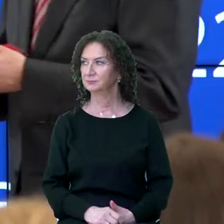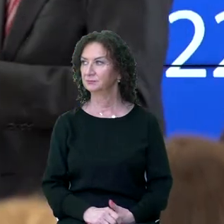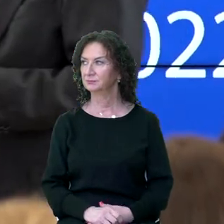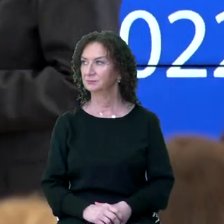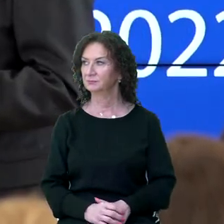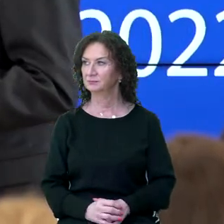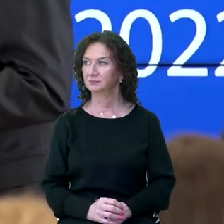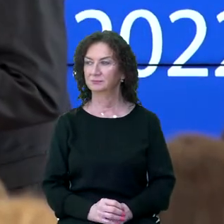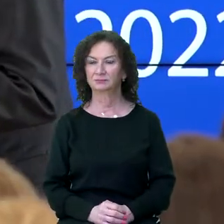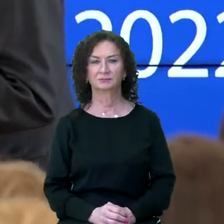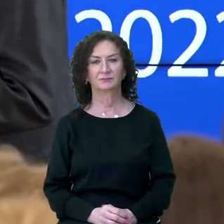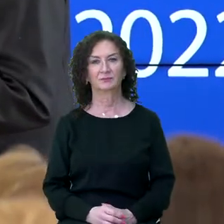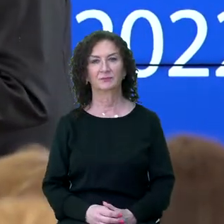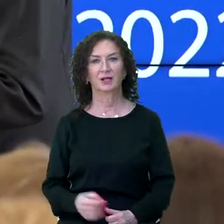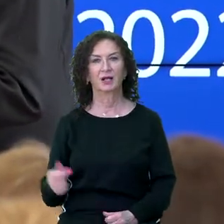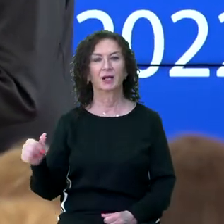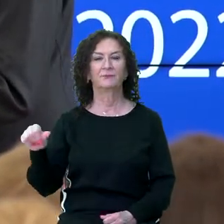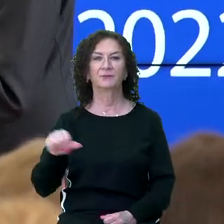cywilnej w latach